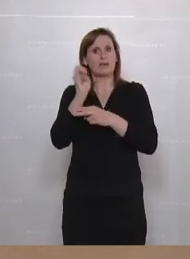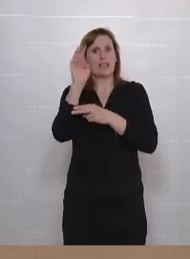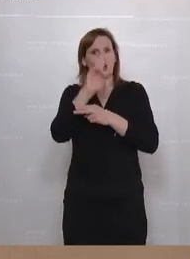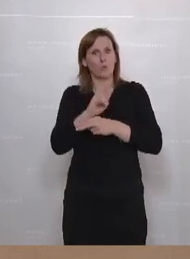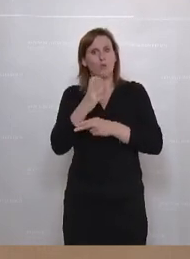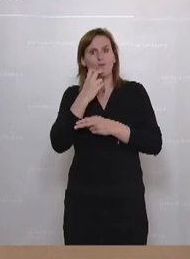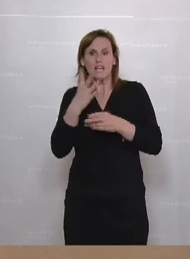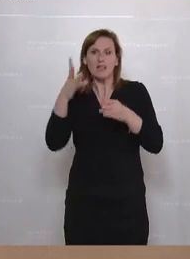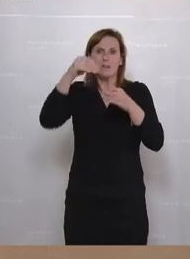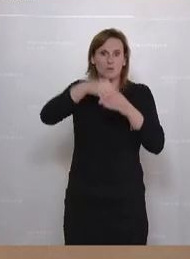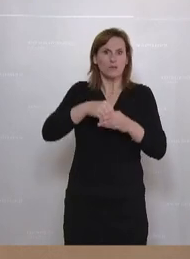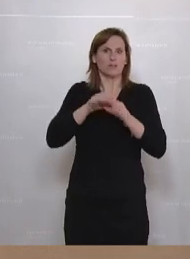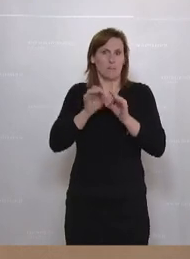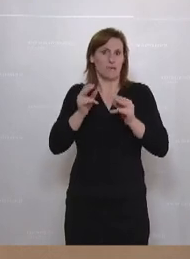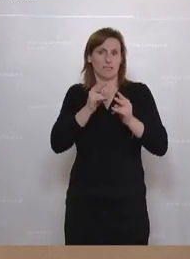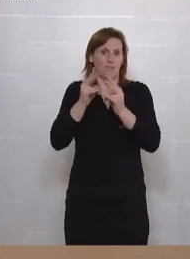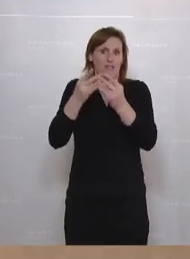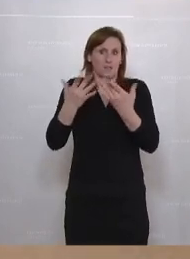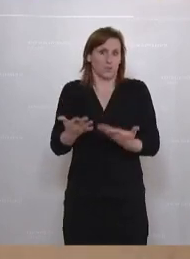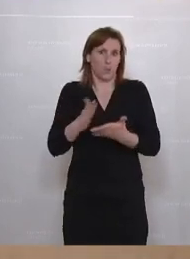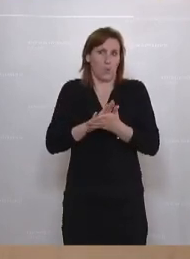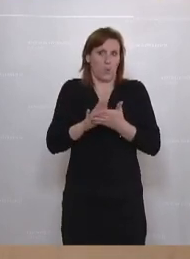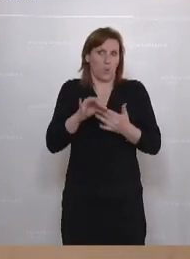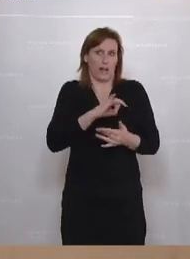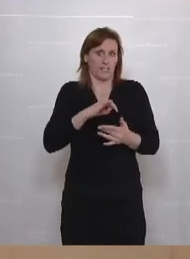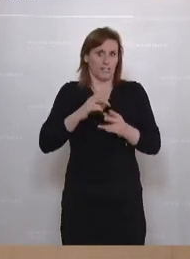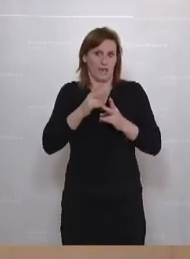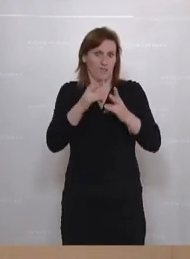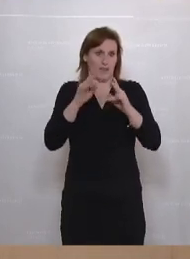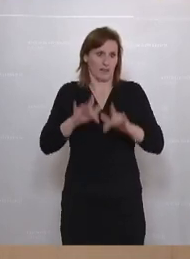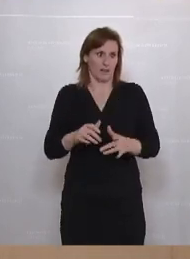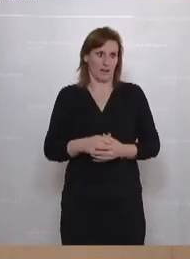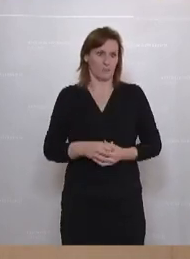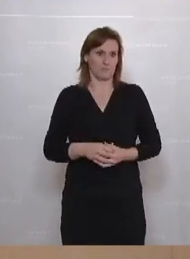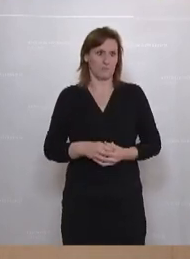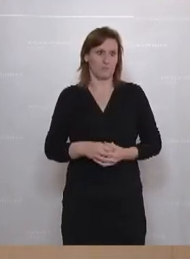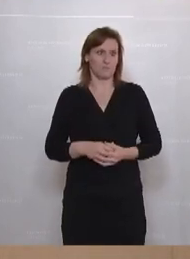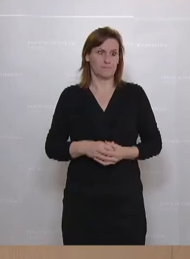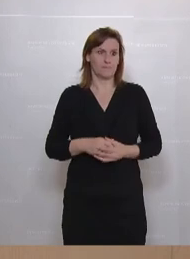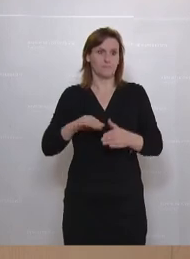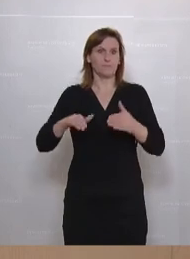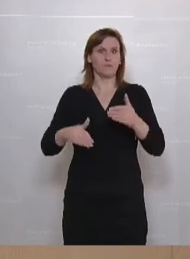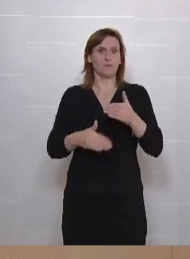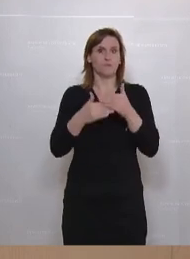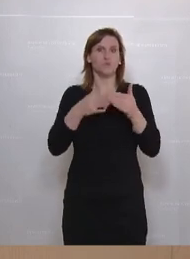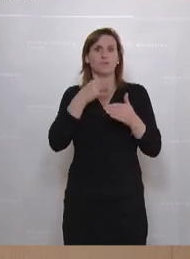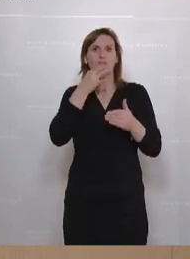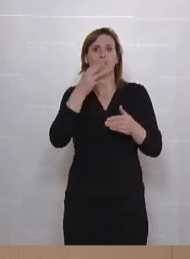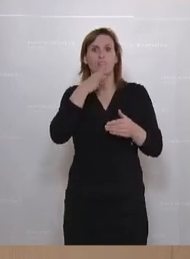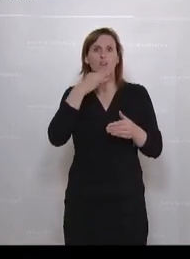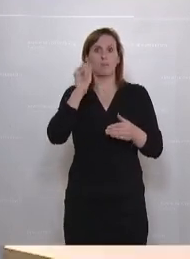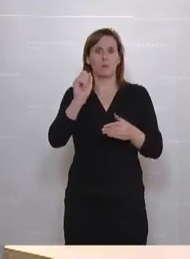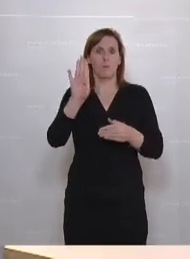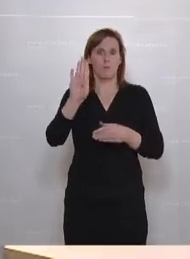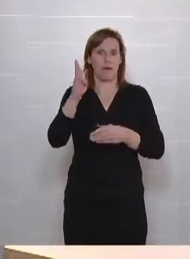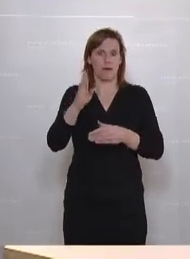der beste Weg dorthin. Die nächste Frage stellt die Abgeordnete Bayer. Also wir haben schon gesprochen über die dramatische